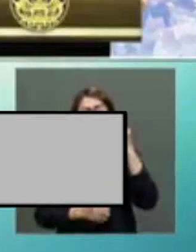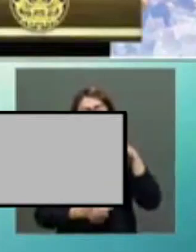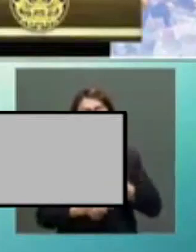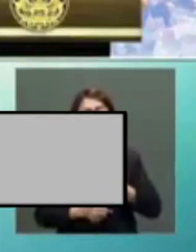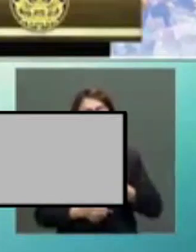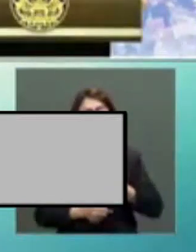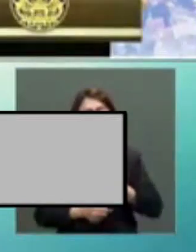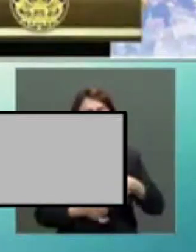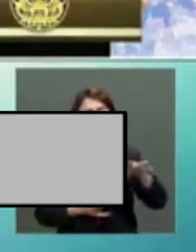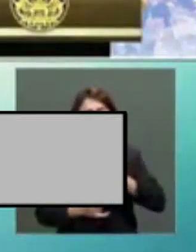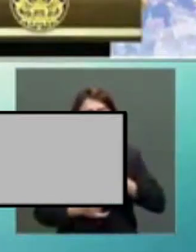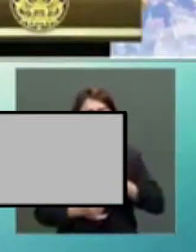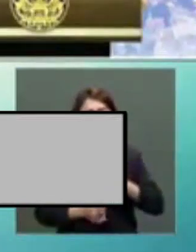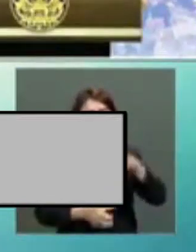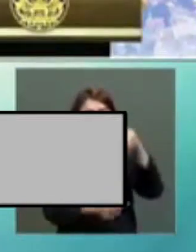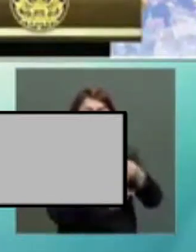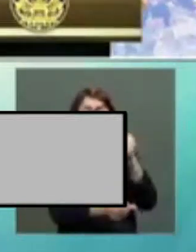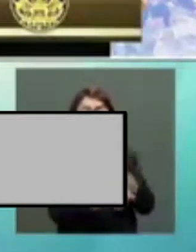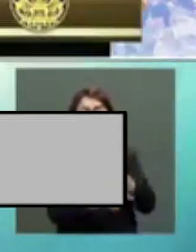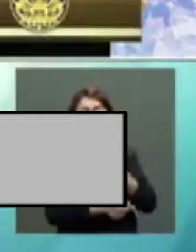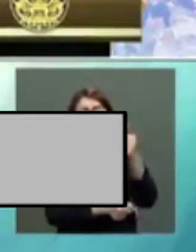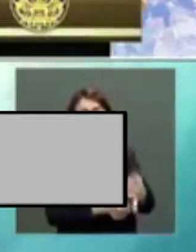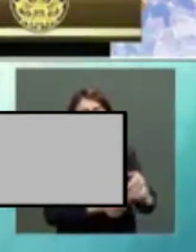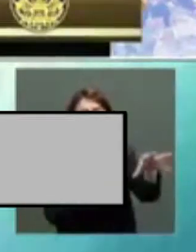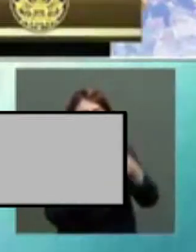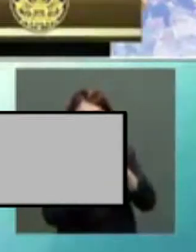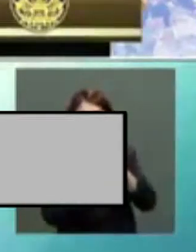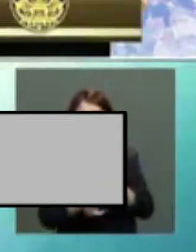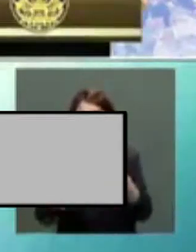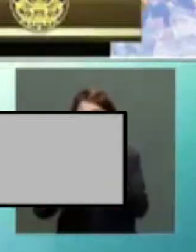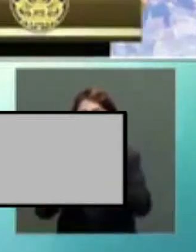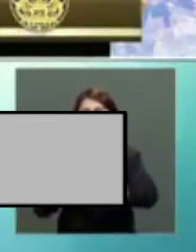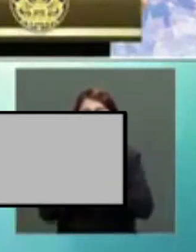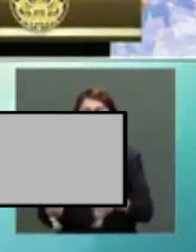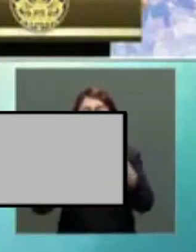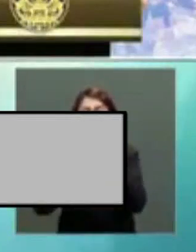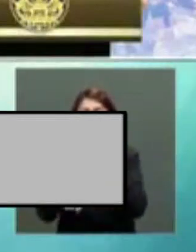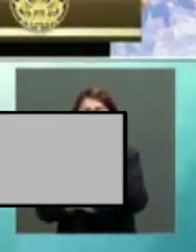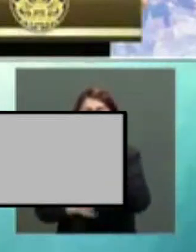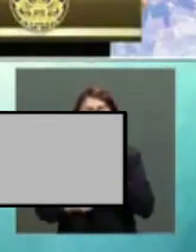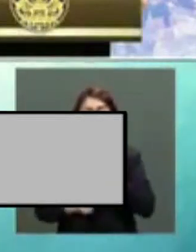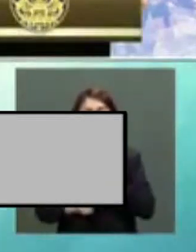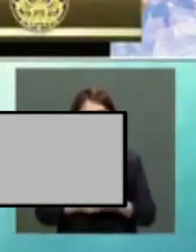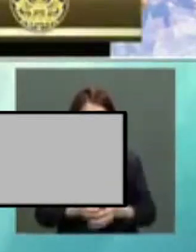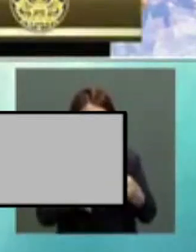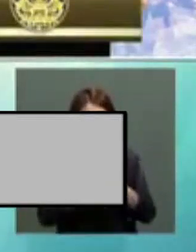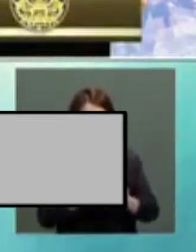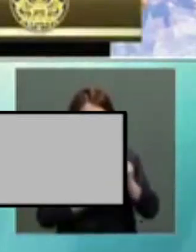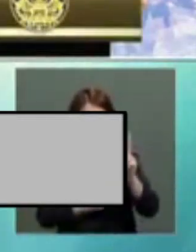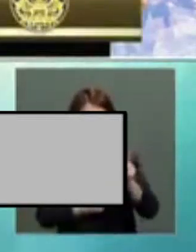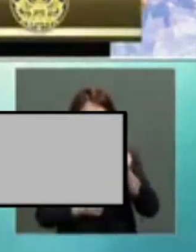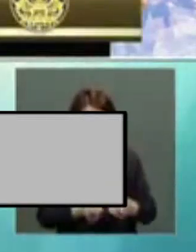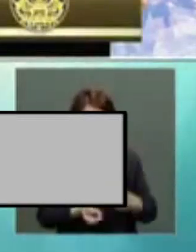ก็ที่ทำงานแล้วก็กลุ่มเพื่อนอันนี้ก็เป็นเรื่องที่เราจะต้องดูนะครับกลุ่มที่2เป็นกลุ่มก้อนที่เราต้องรายง